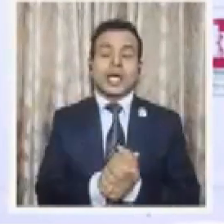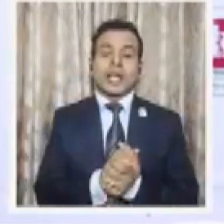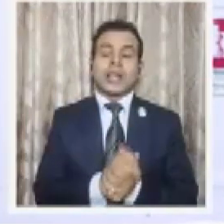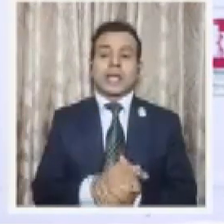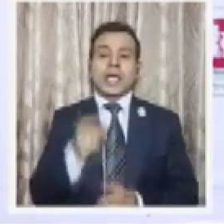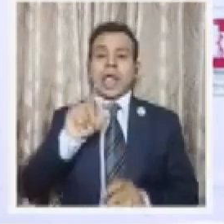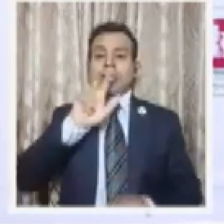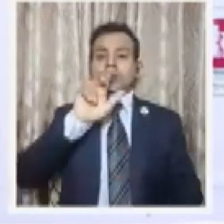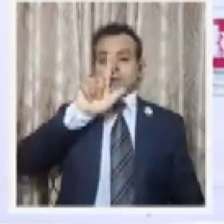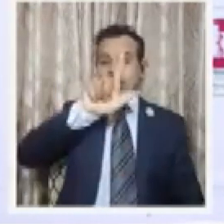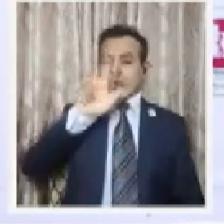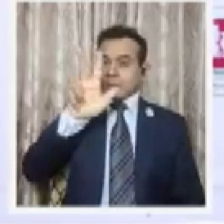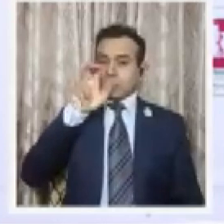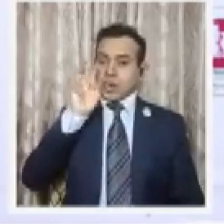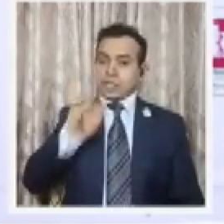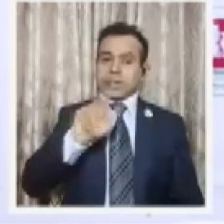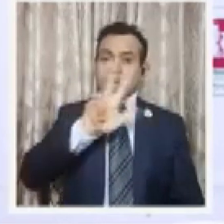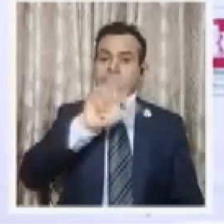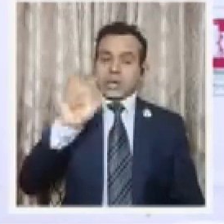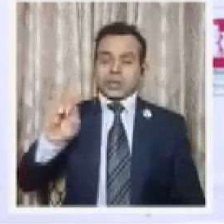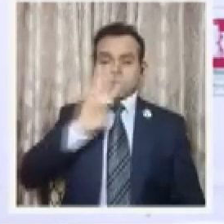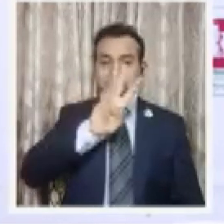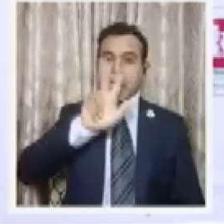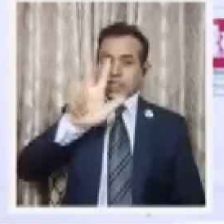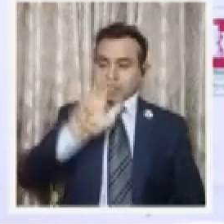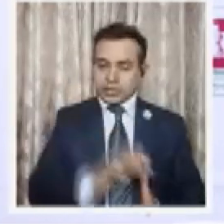হটলাইনে 24 ঘন্টায় ফোন গ্রহণ করা হয়েছে